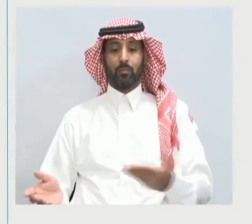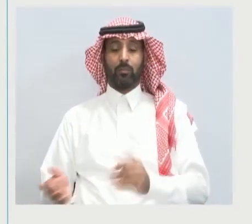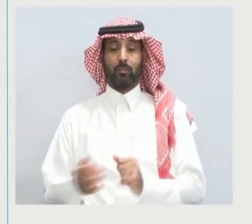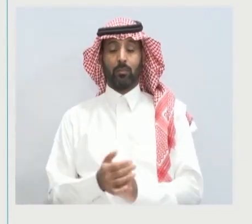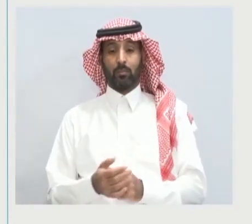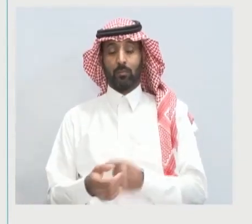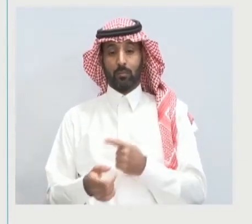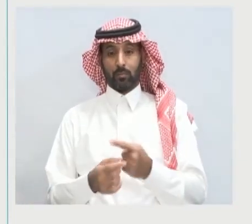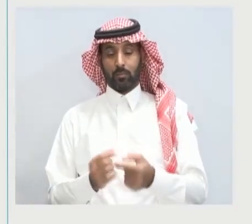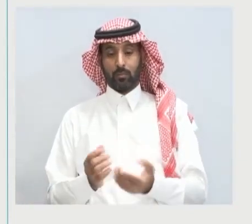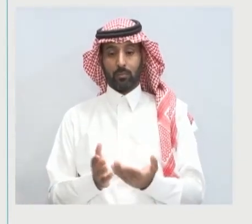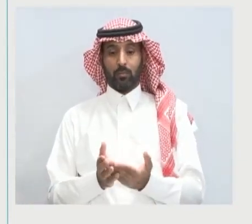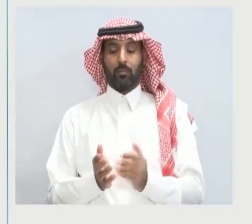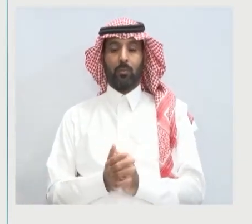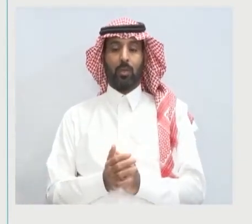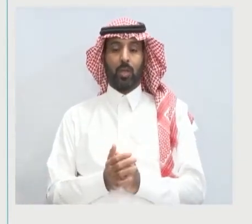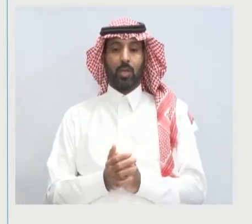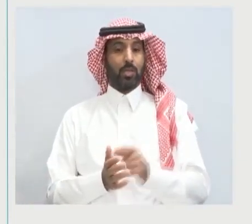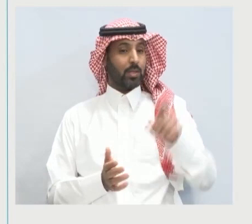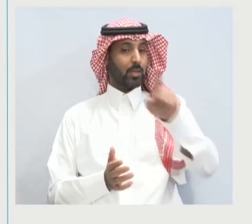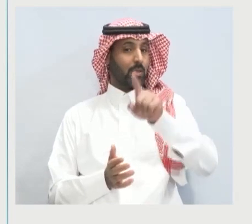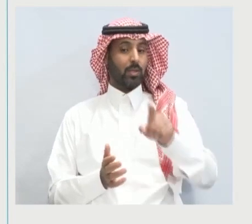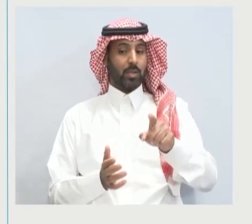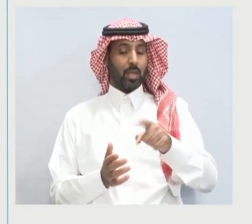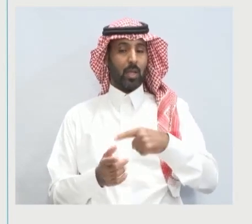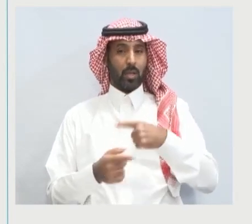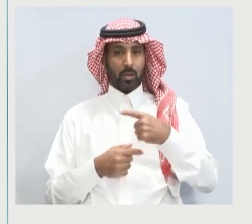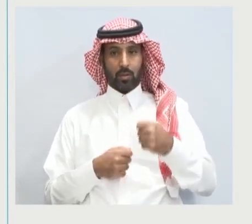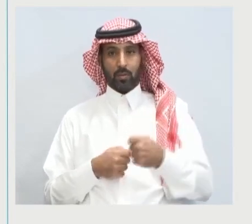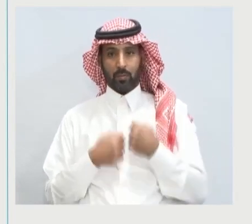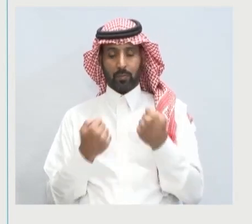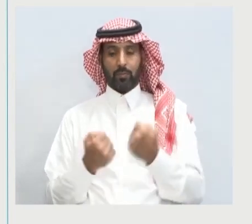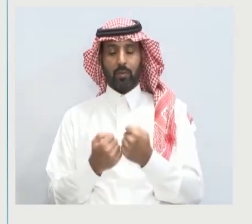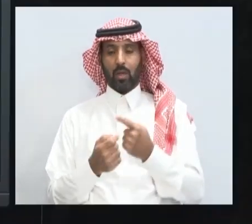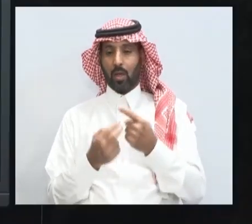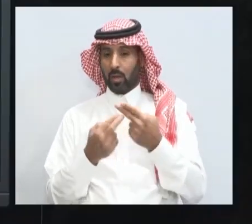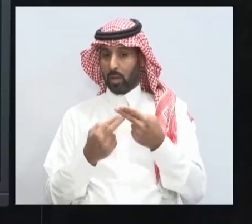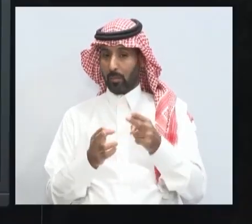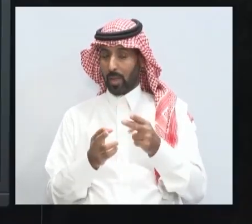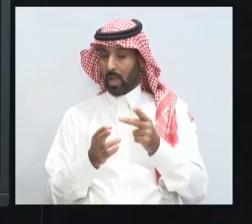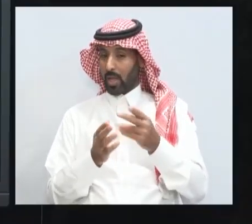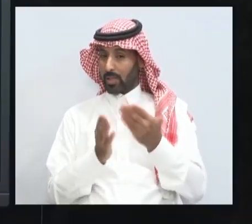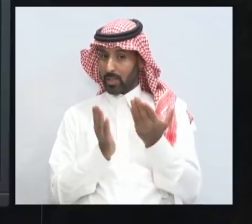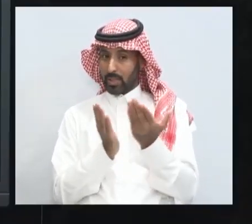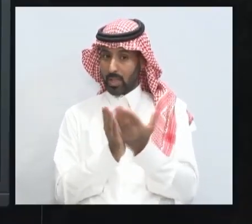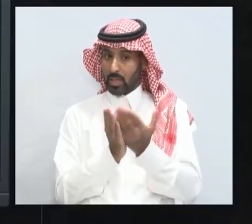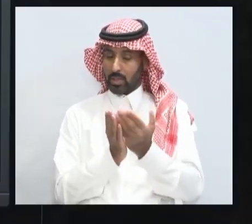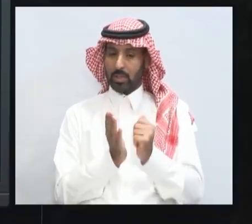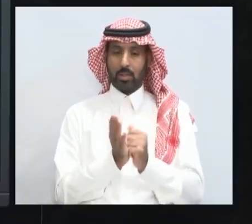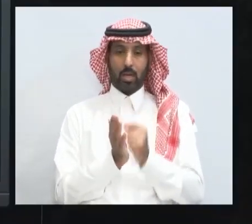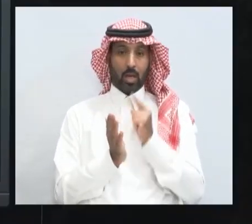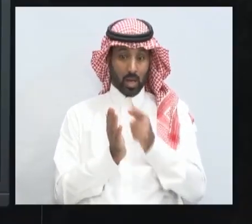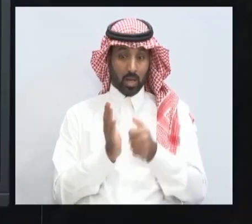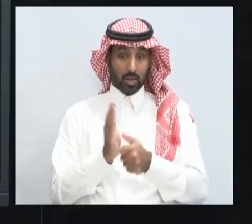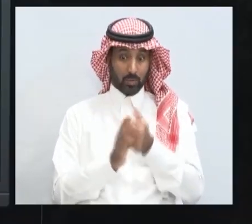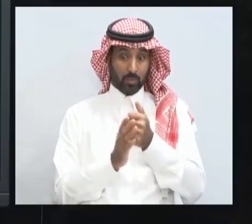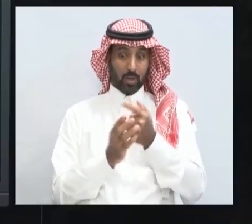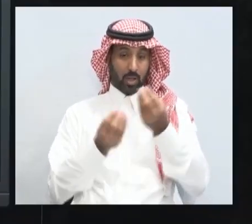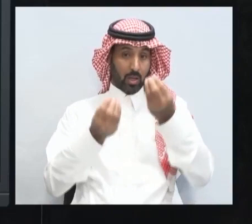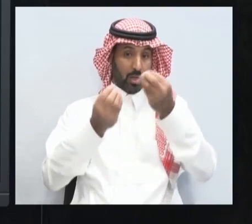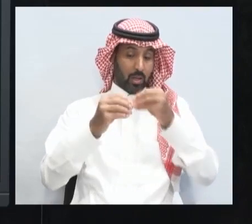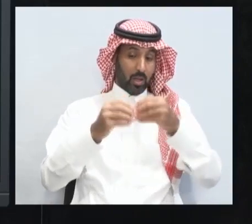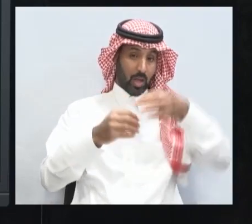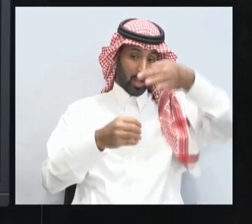نعود الان الى اسئله التمهيد التي كانت في بدايه الدرس هل يمكنك ادراج